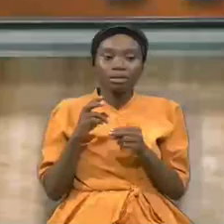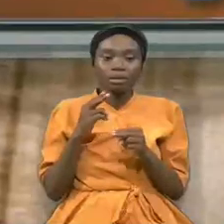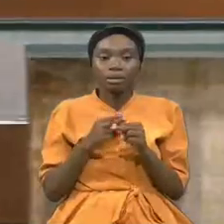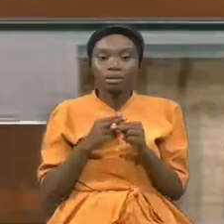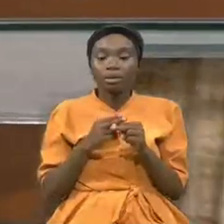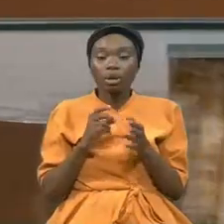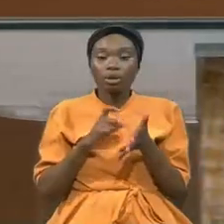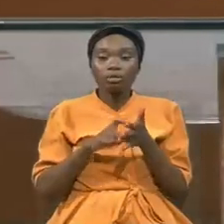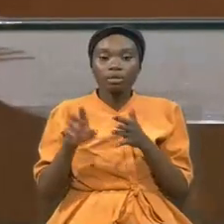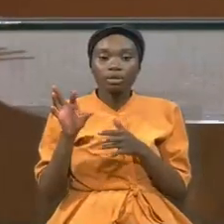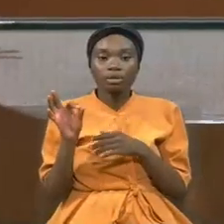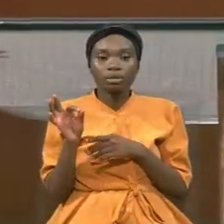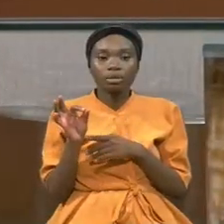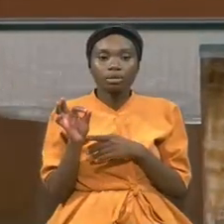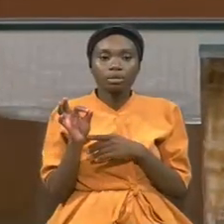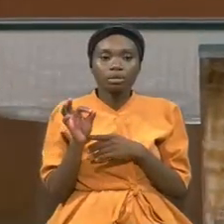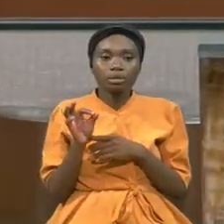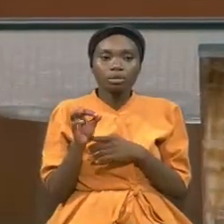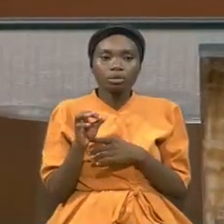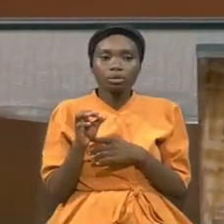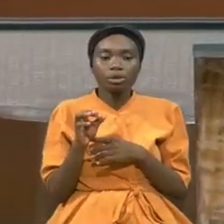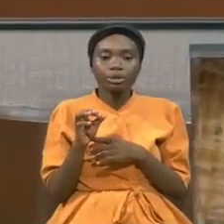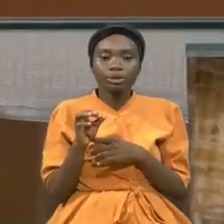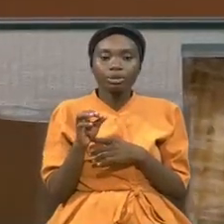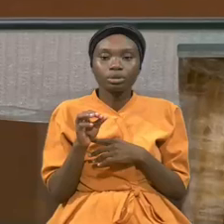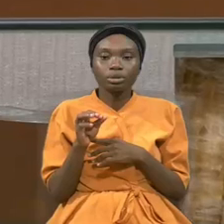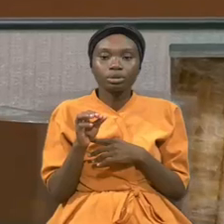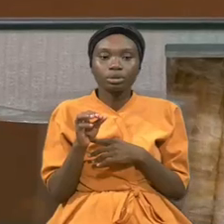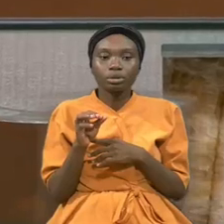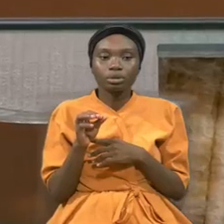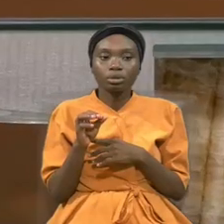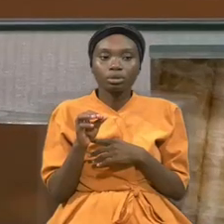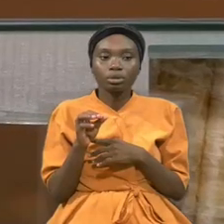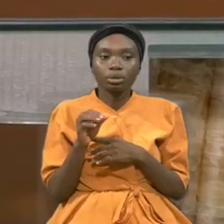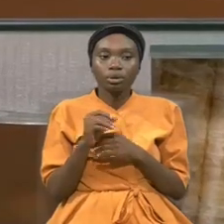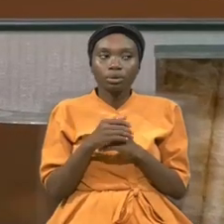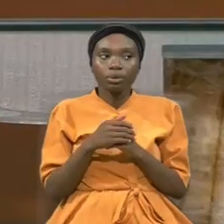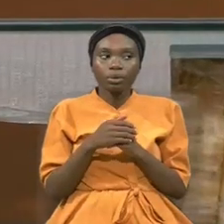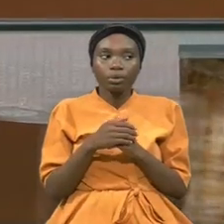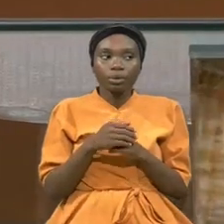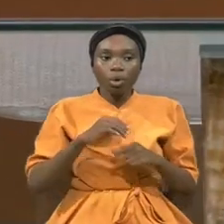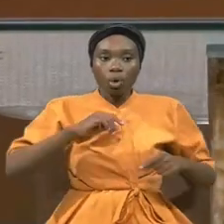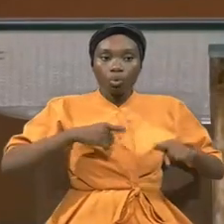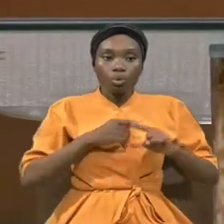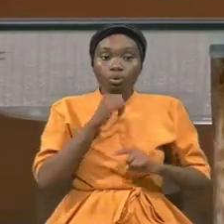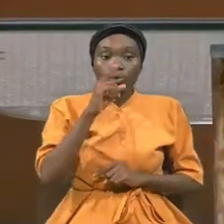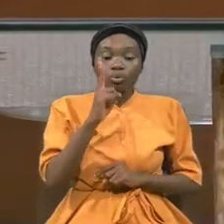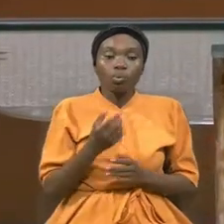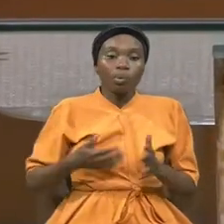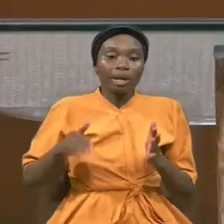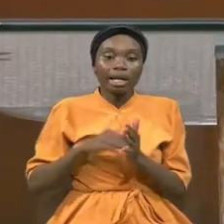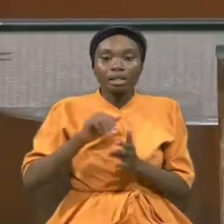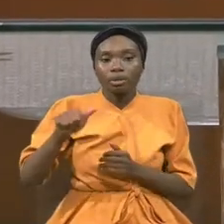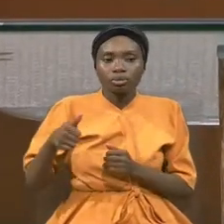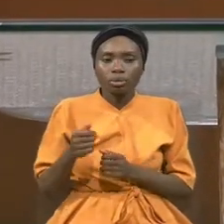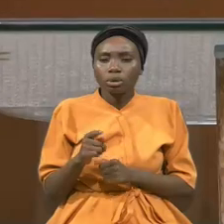9. 9 dit, ne vous plaignez pas les uns des autres.